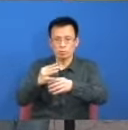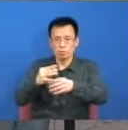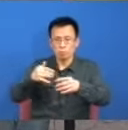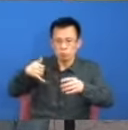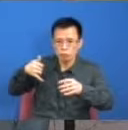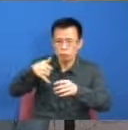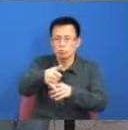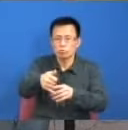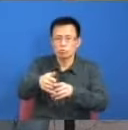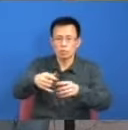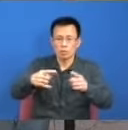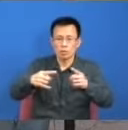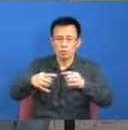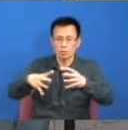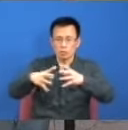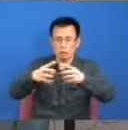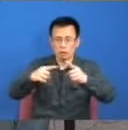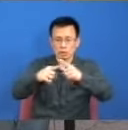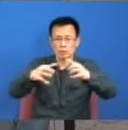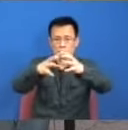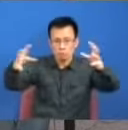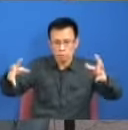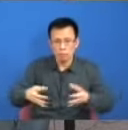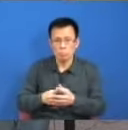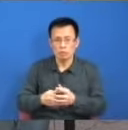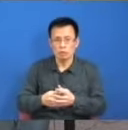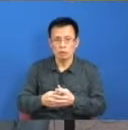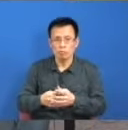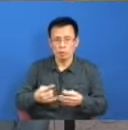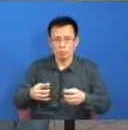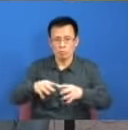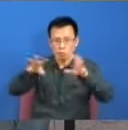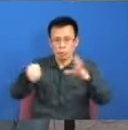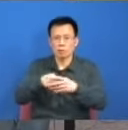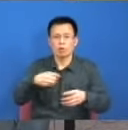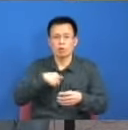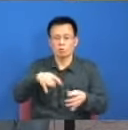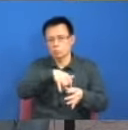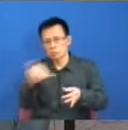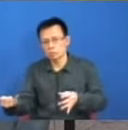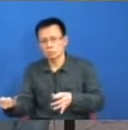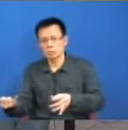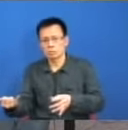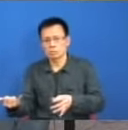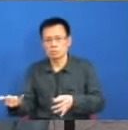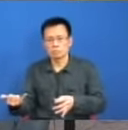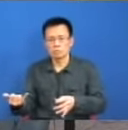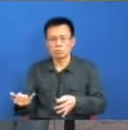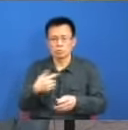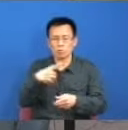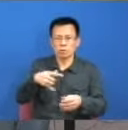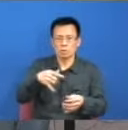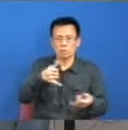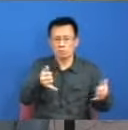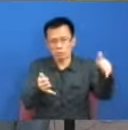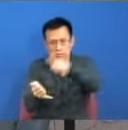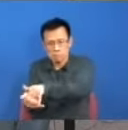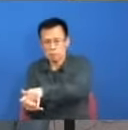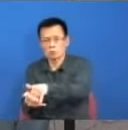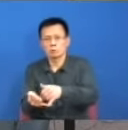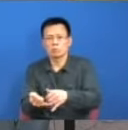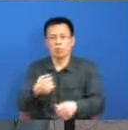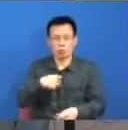嘅防線嘅時候咧，係好多人跌低咗，包括我自己都跌低。我爭啲俾人砸咧，就我就驚緊嗰陣時